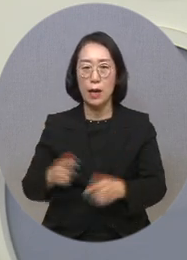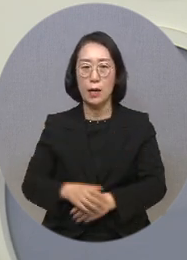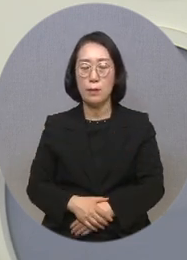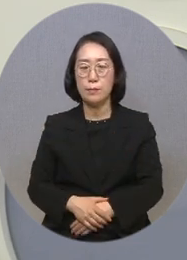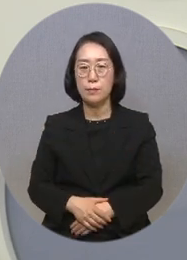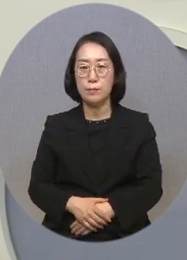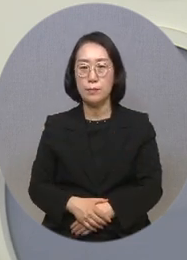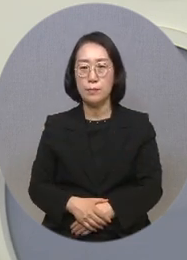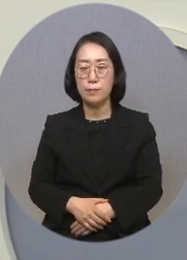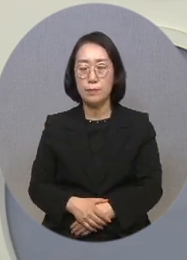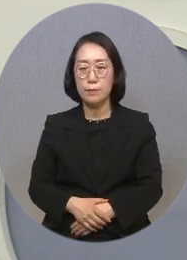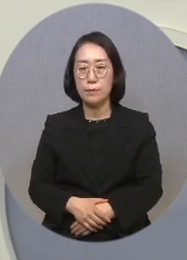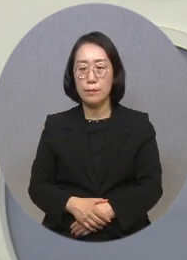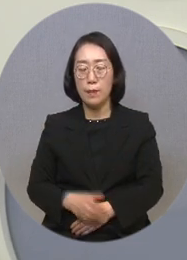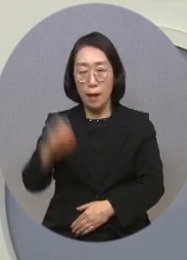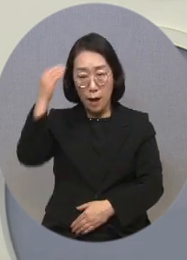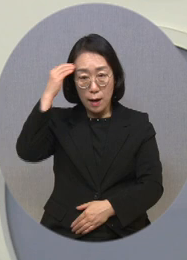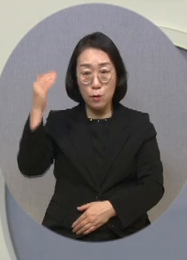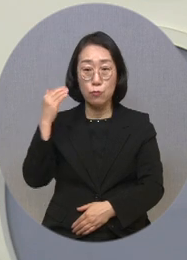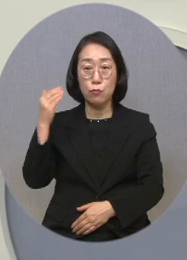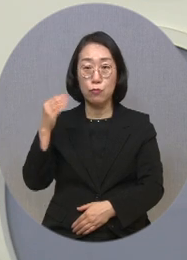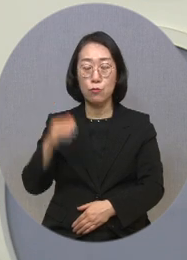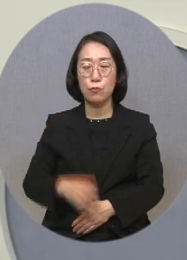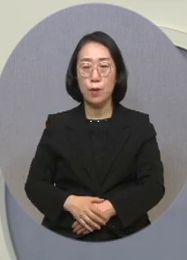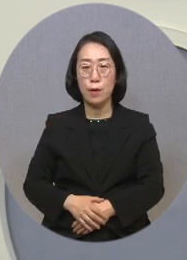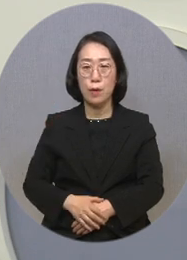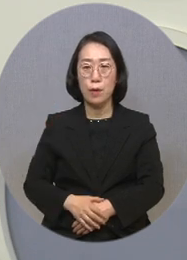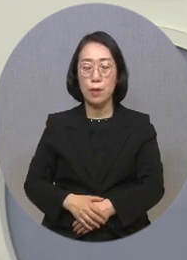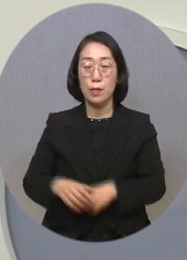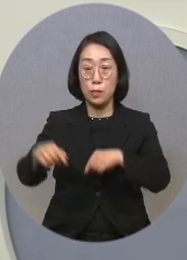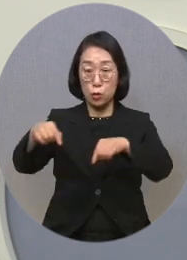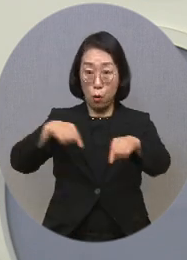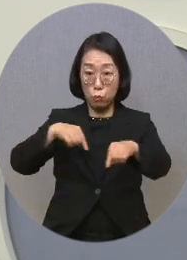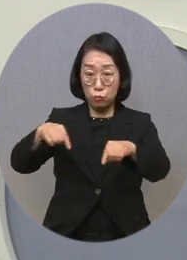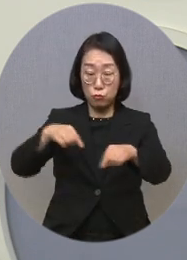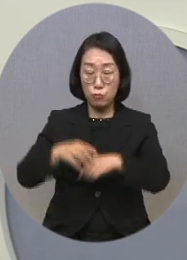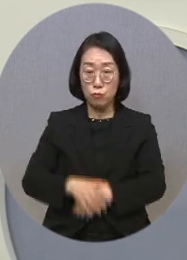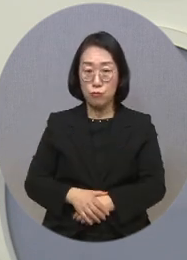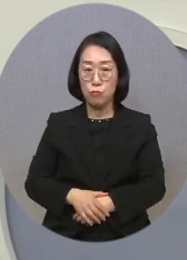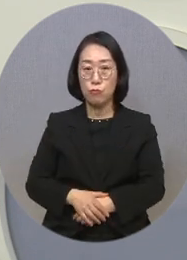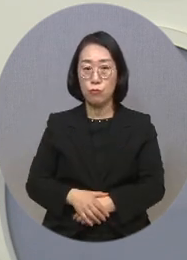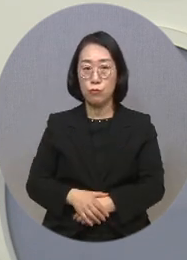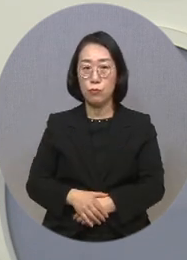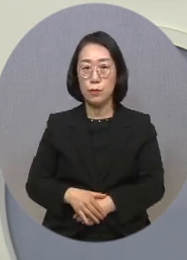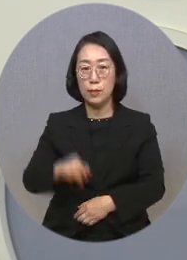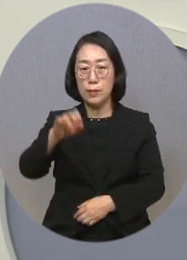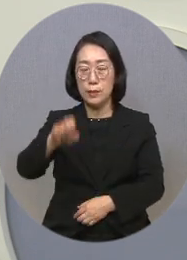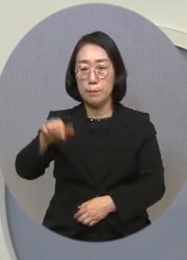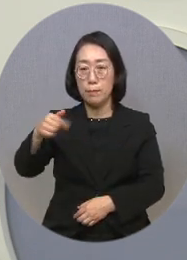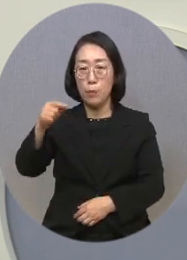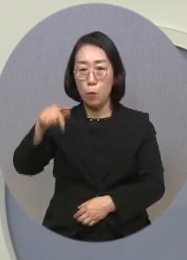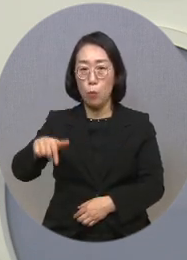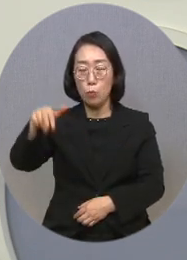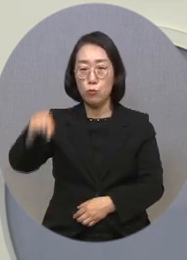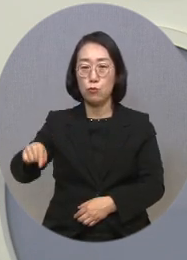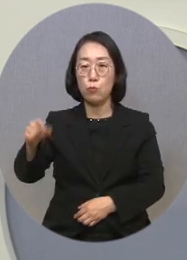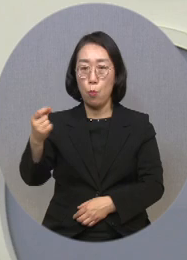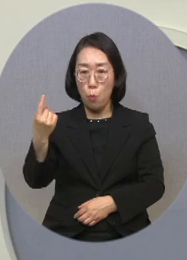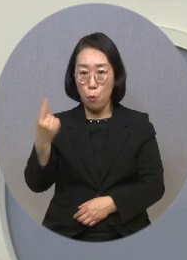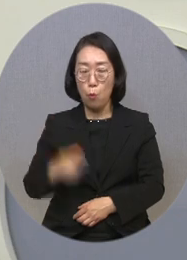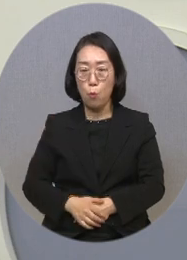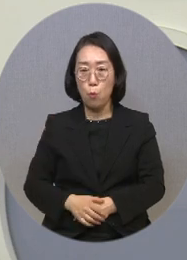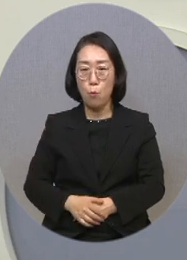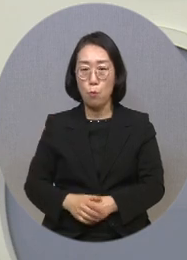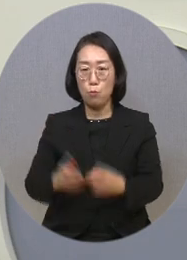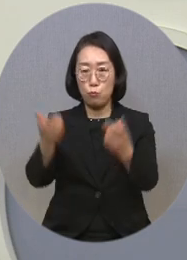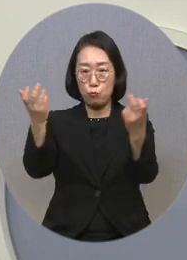있어요. 우리나라 대한민국의 국사는 이민년에 심곡주호다 그래요. 그래서 골짜기에서